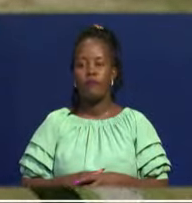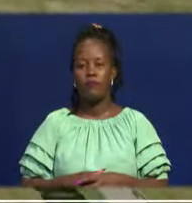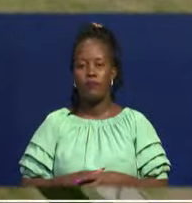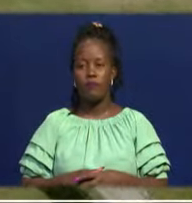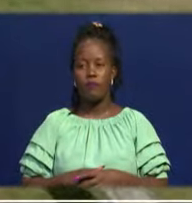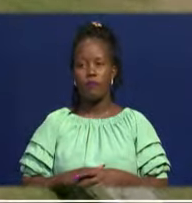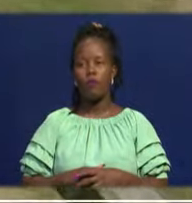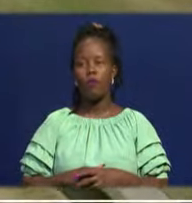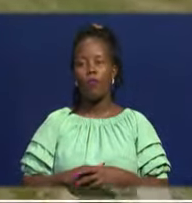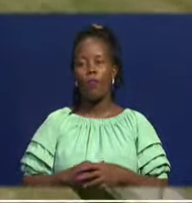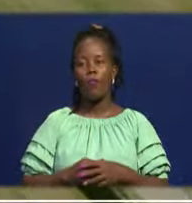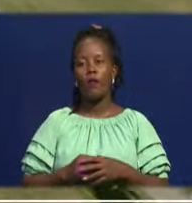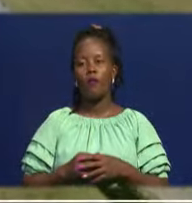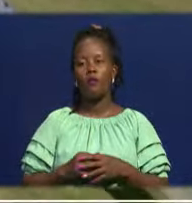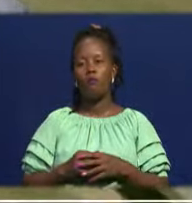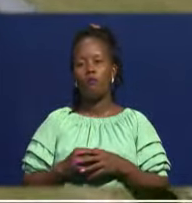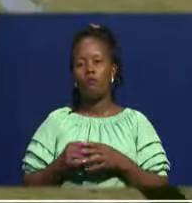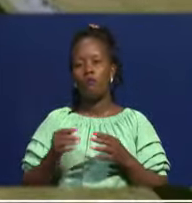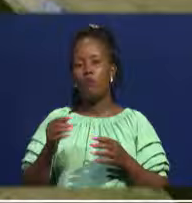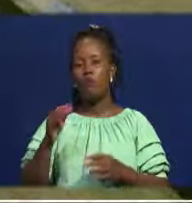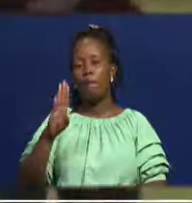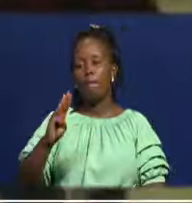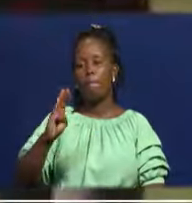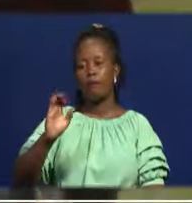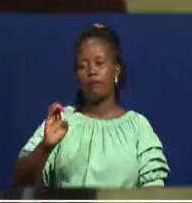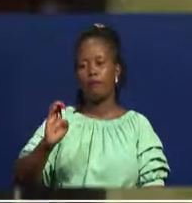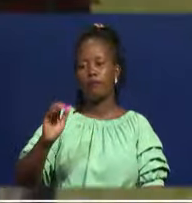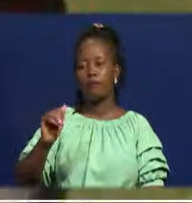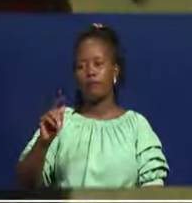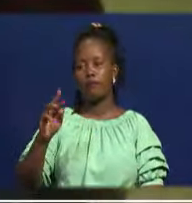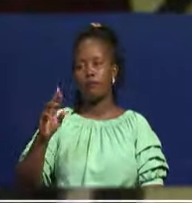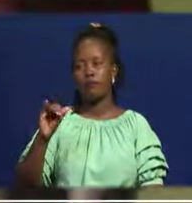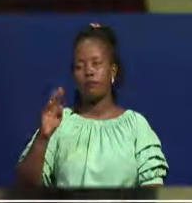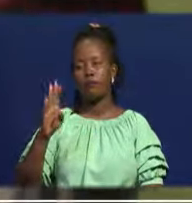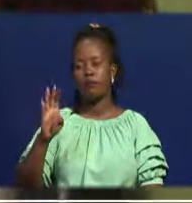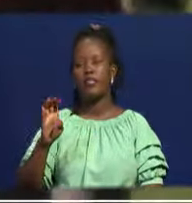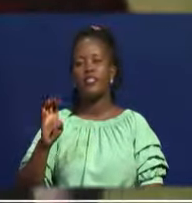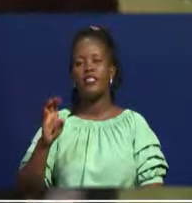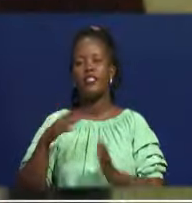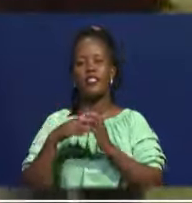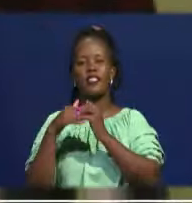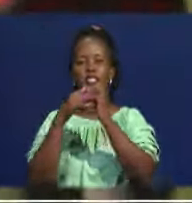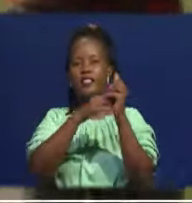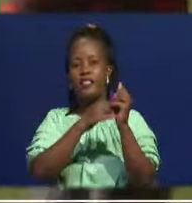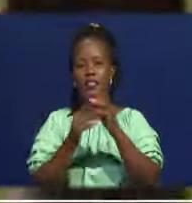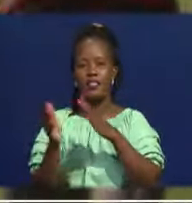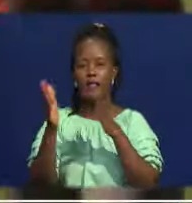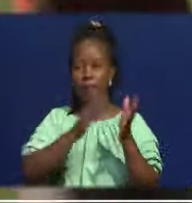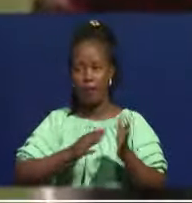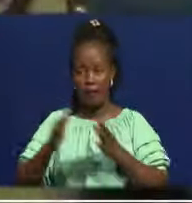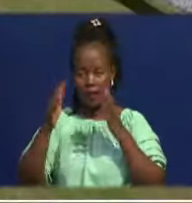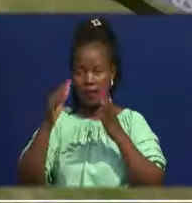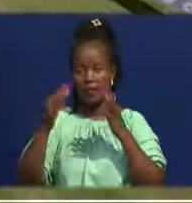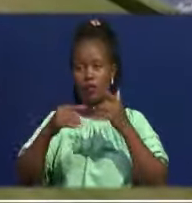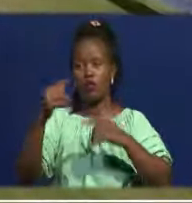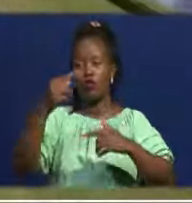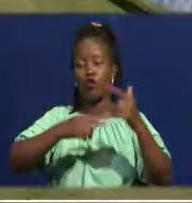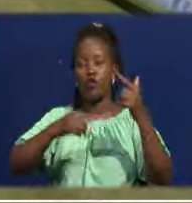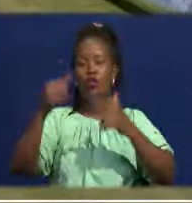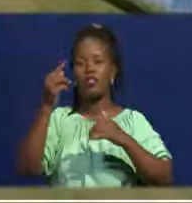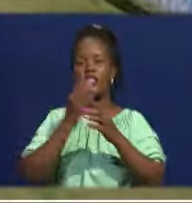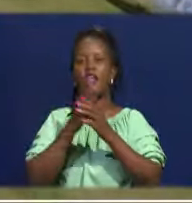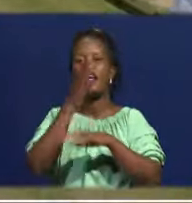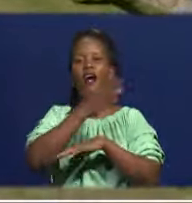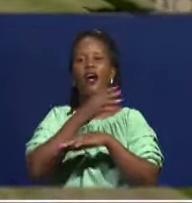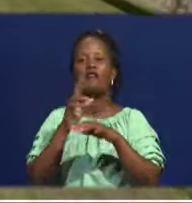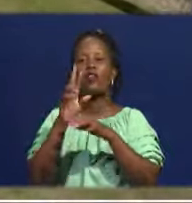Kwenye matokeo ya mbio binafsi, Beatrice Chebet alifaulu katika juhudi zake za kuhifadhi taji yake baada ya kutumia muda